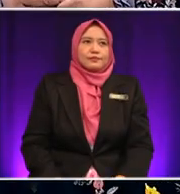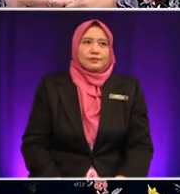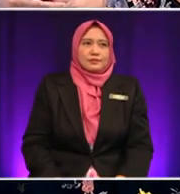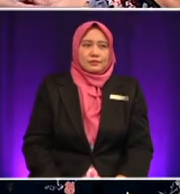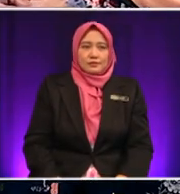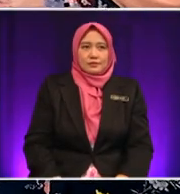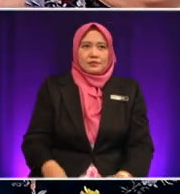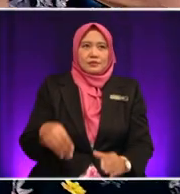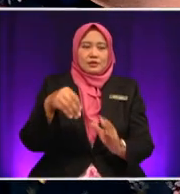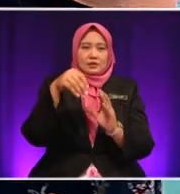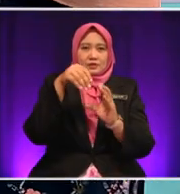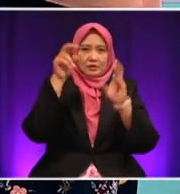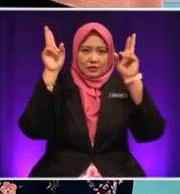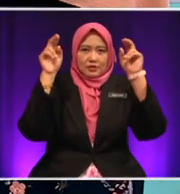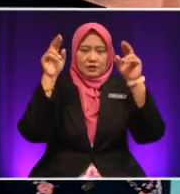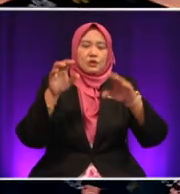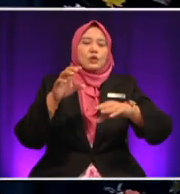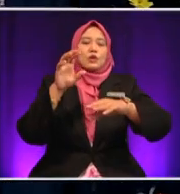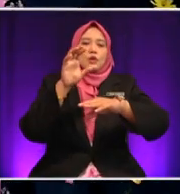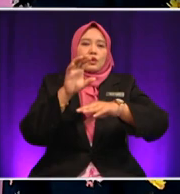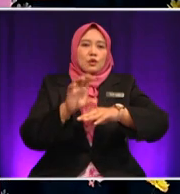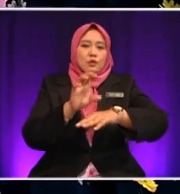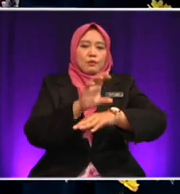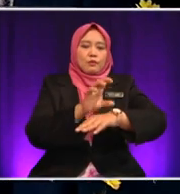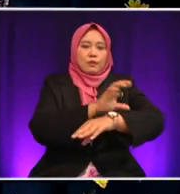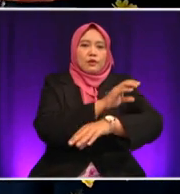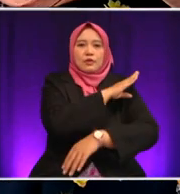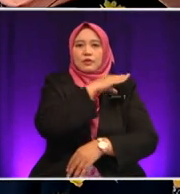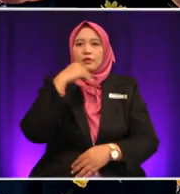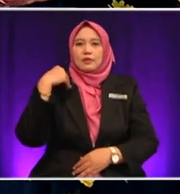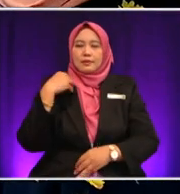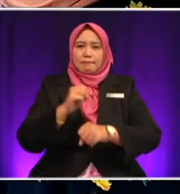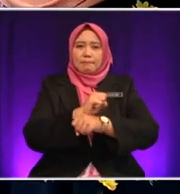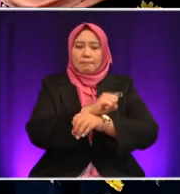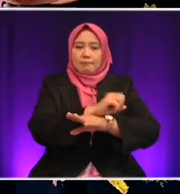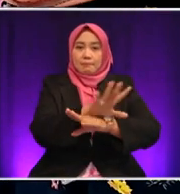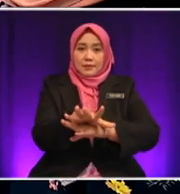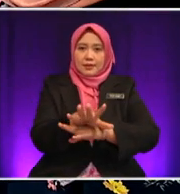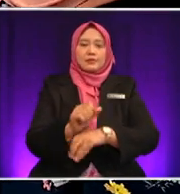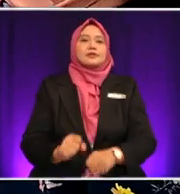dan impor Oke jadi kita dalam masalah mari kita bertanya